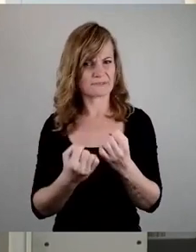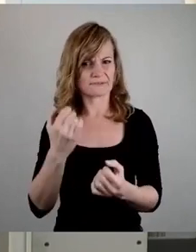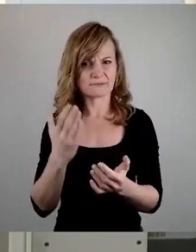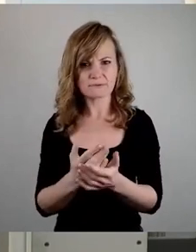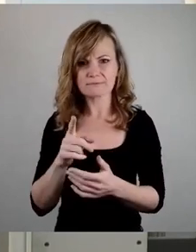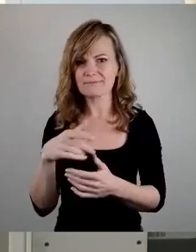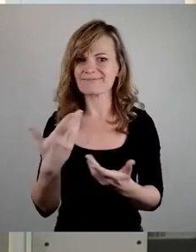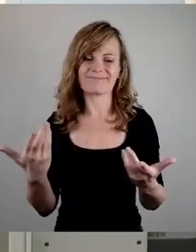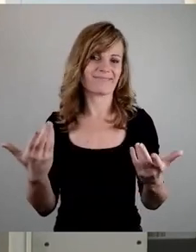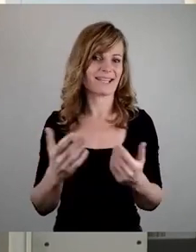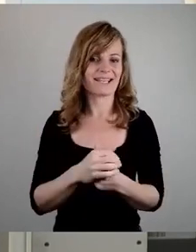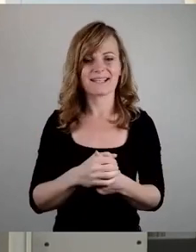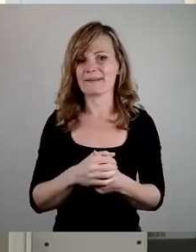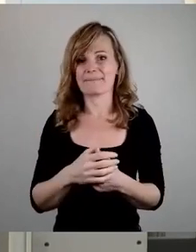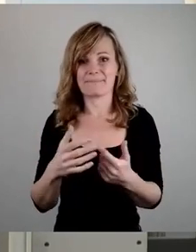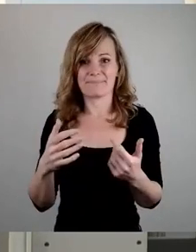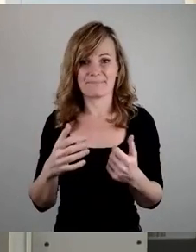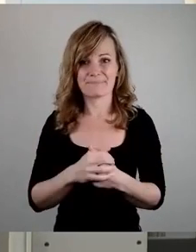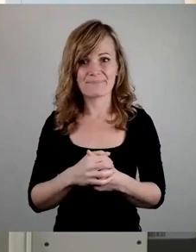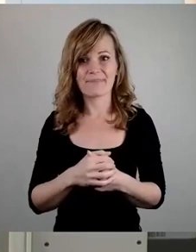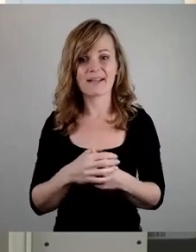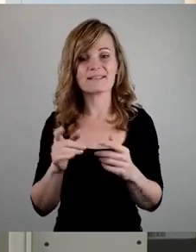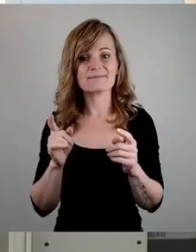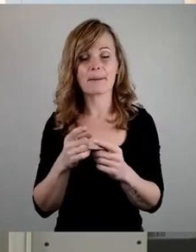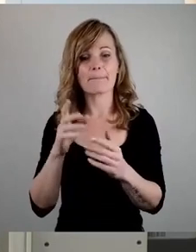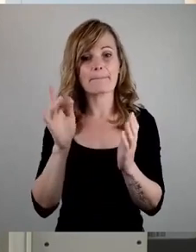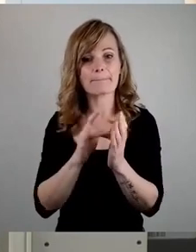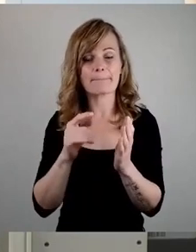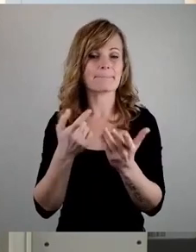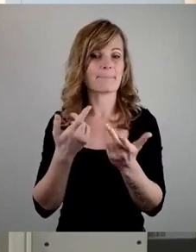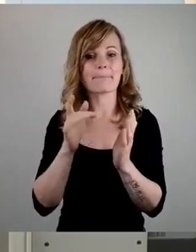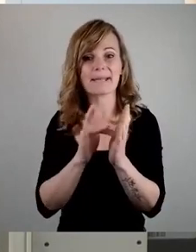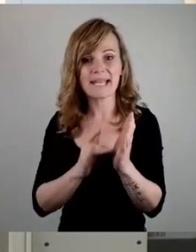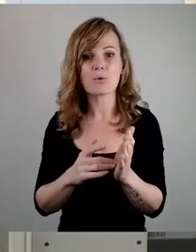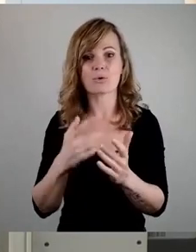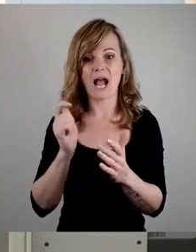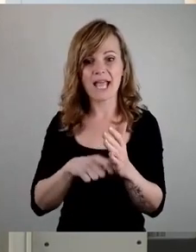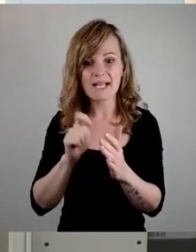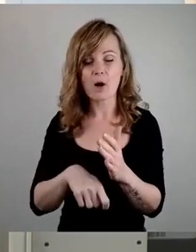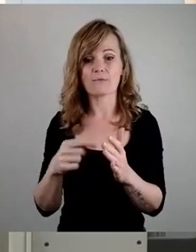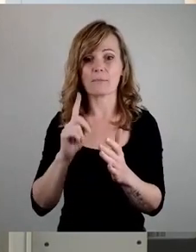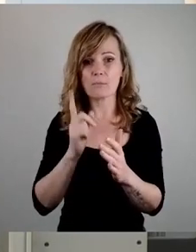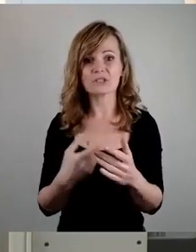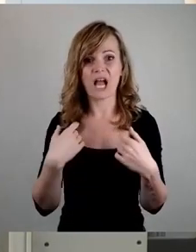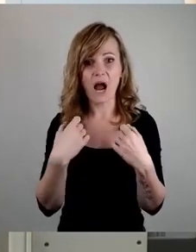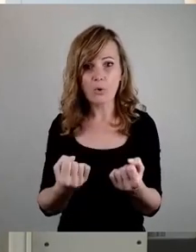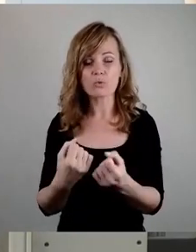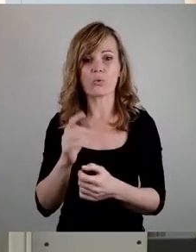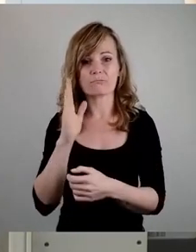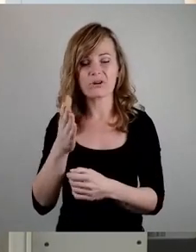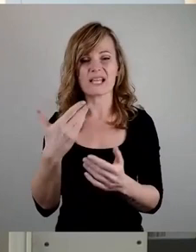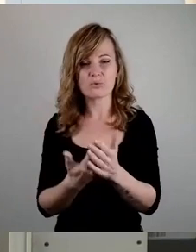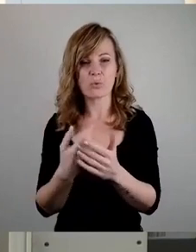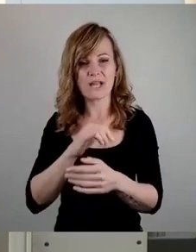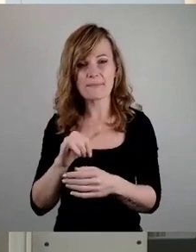Also es quasi als Bedingung zu machen, einkaufen zu gehen, mit dem Auto dahin zu fahren. Wenn wir sowas immer weiter